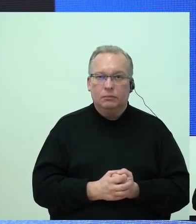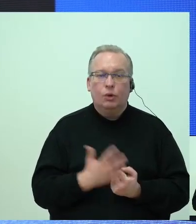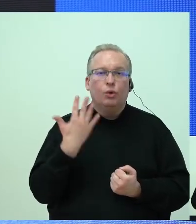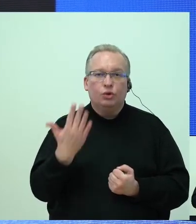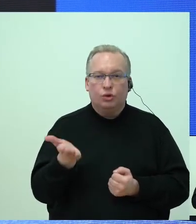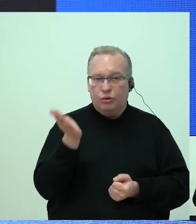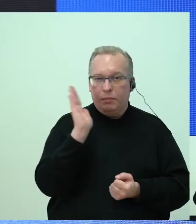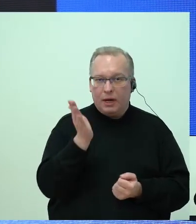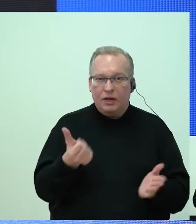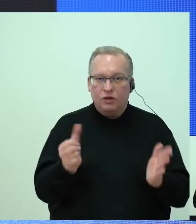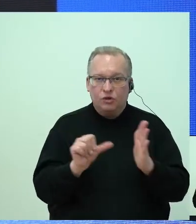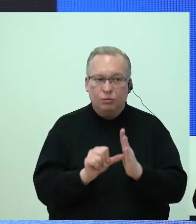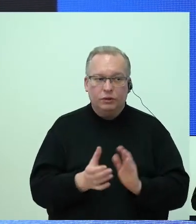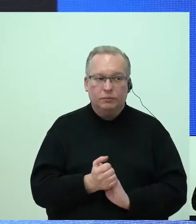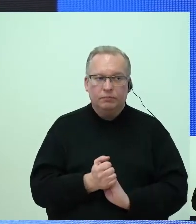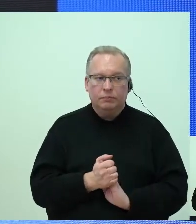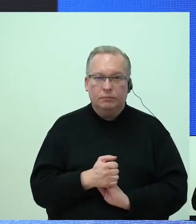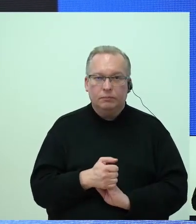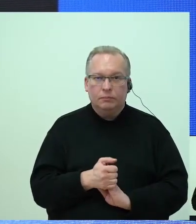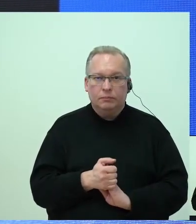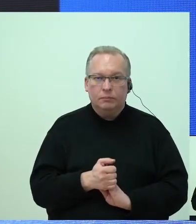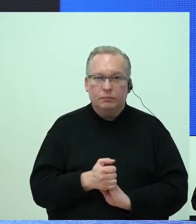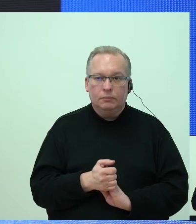už jų pranešimus.